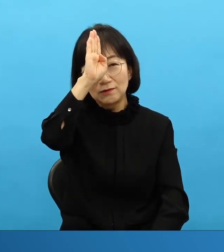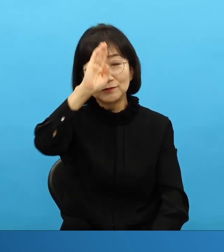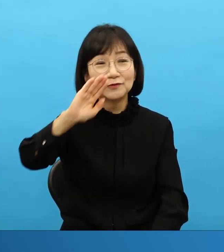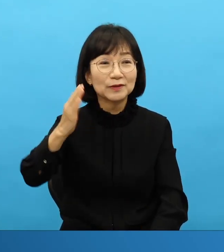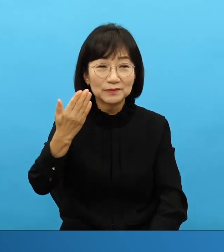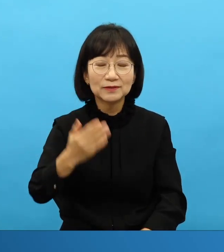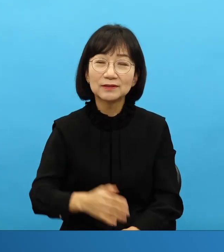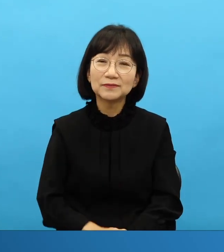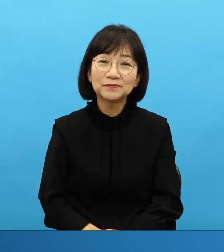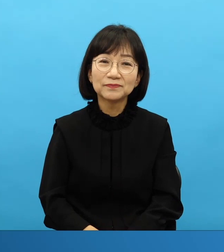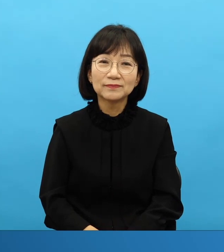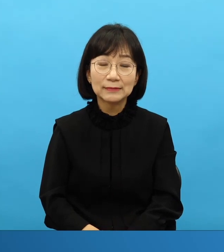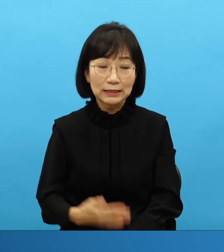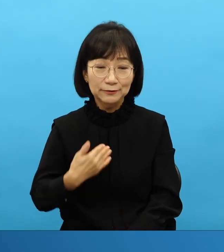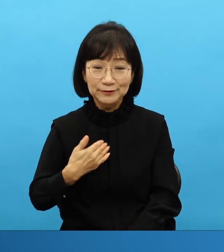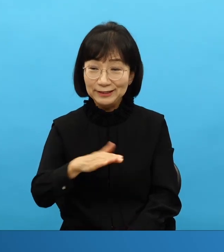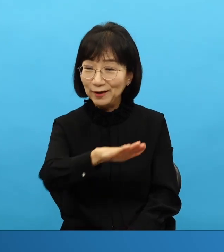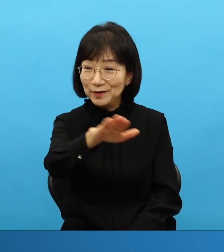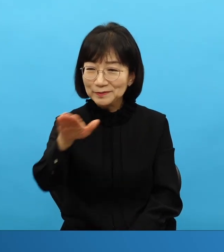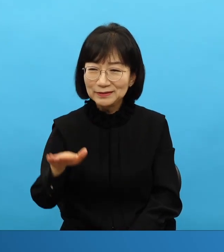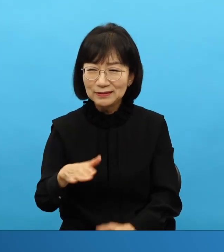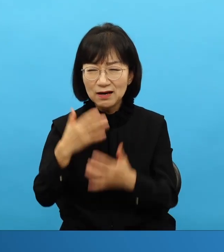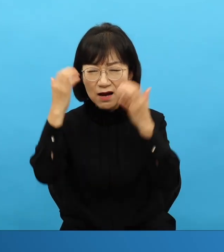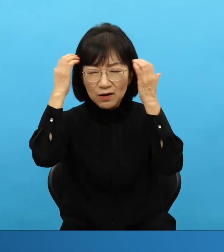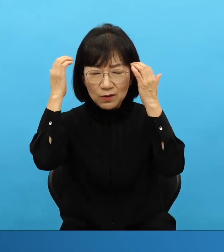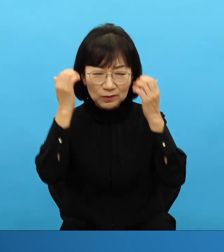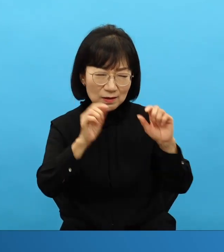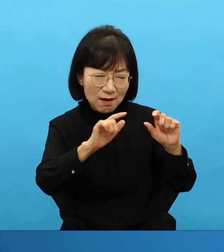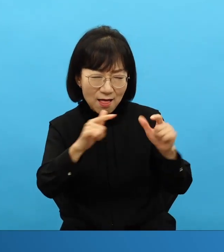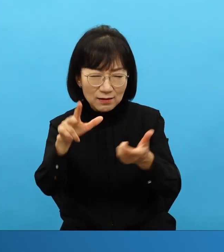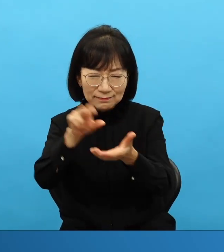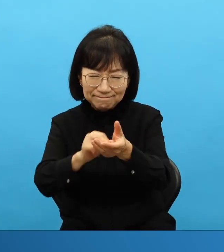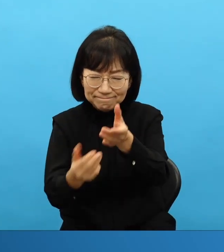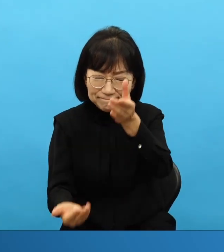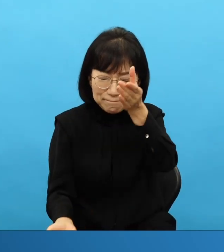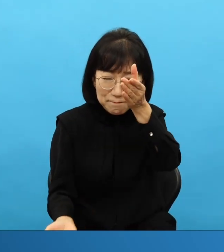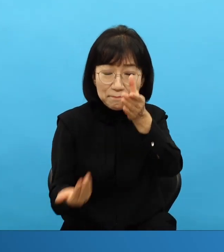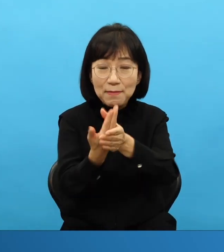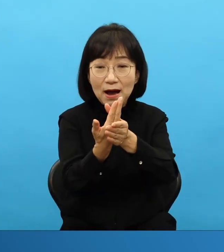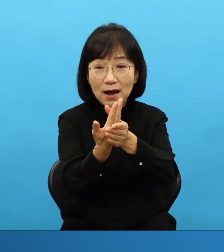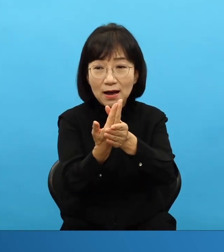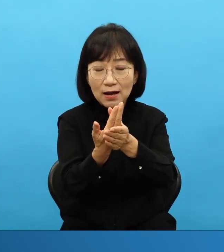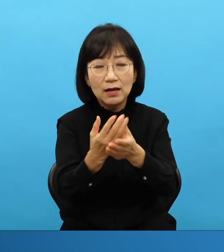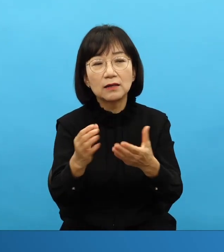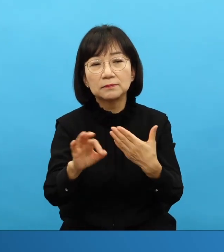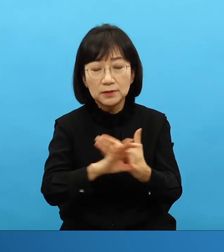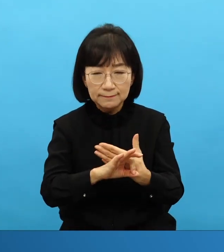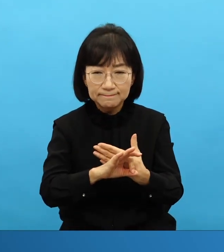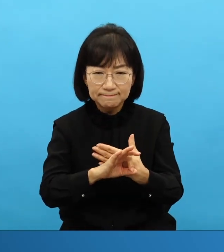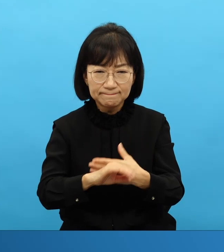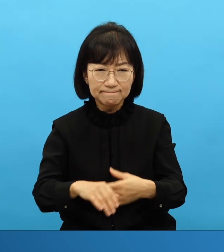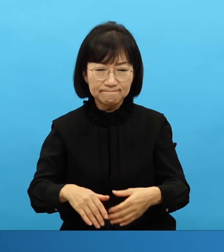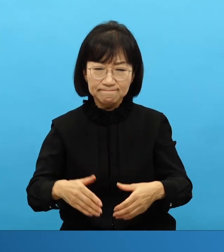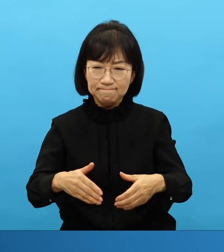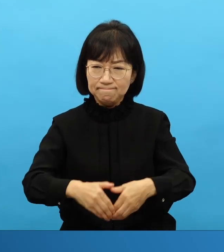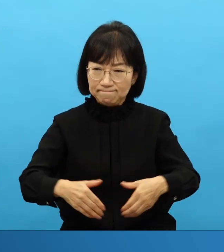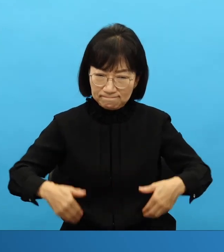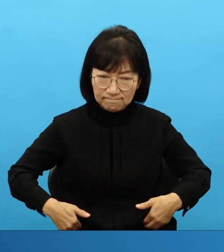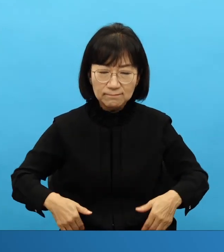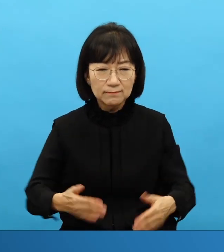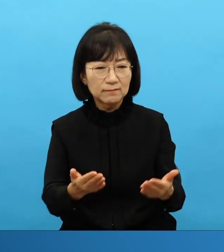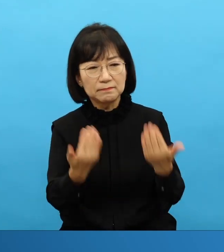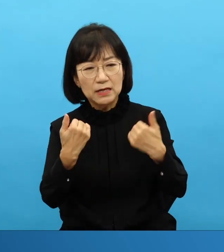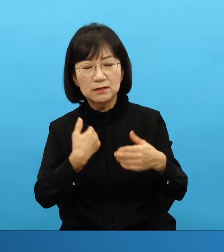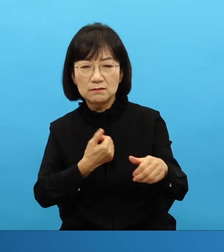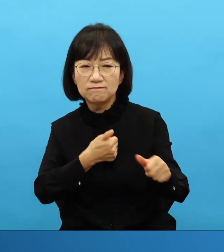저와 여러분의 환난과 어려움과 여러 가지 문제가 생기면 그걸 넘어설 수 있는 비밀이 있습니다. 我们